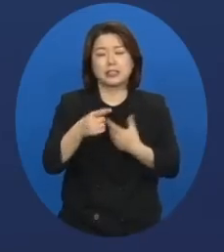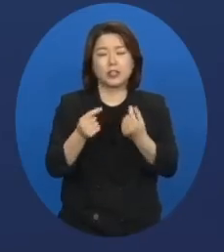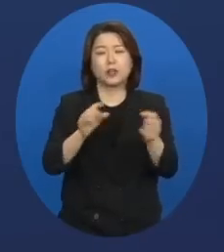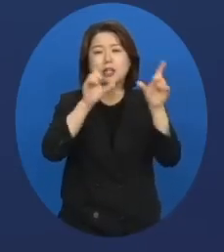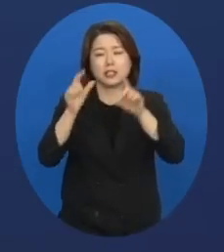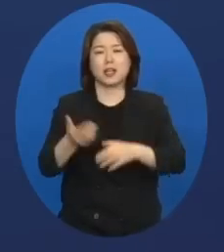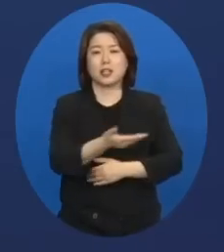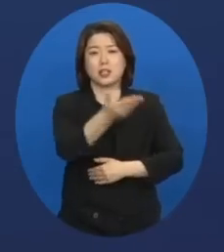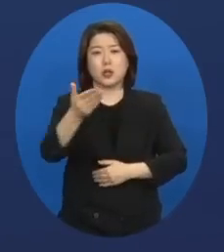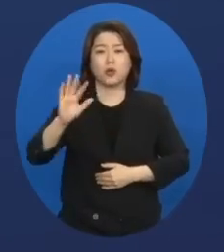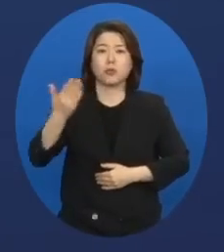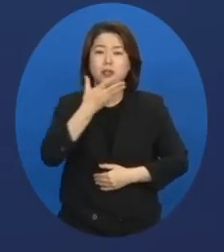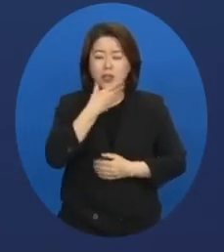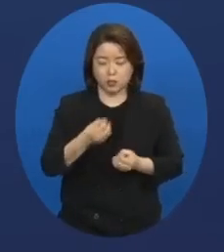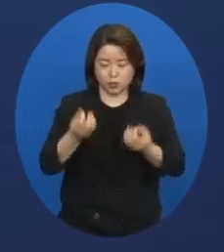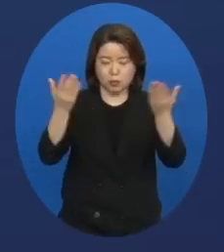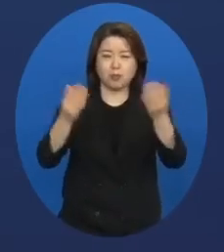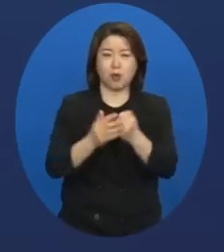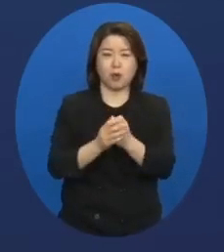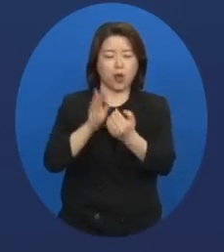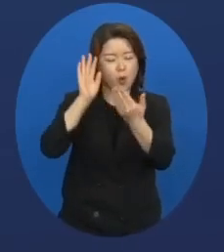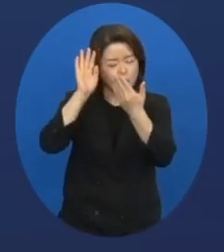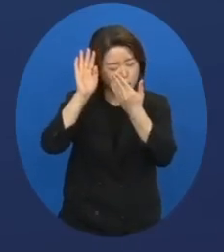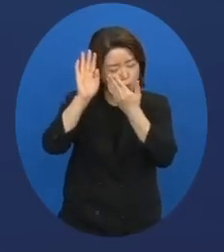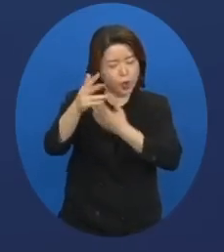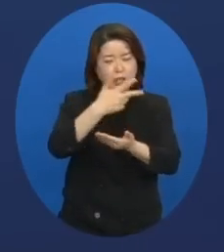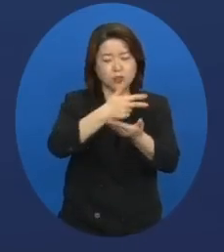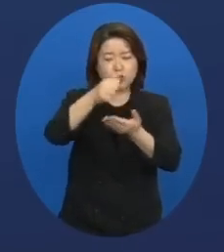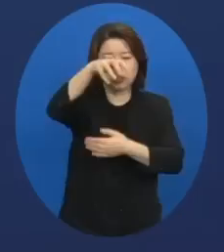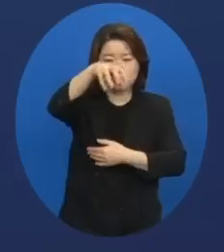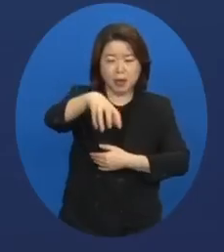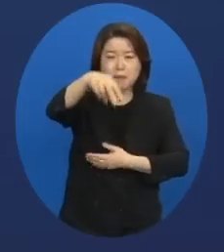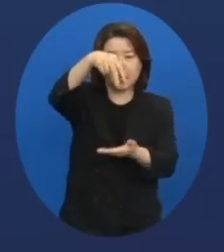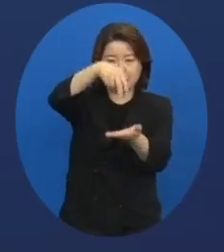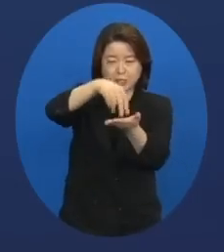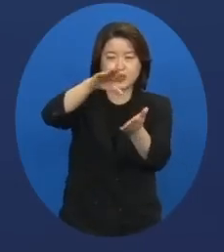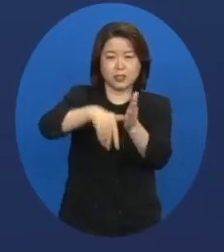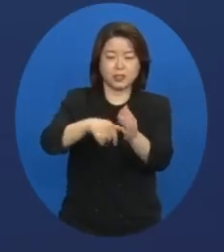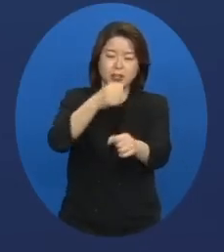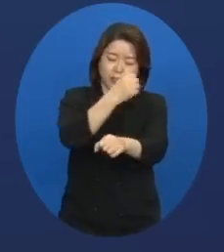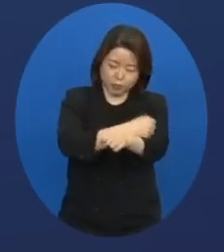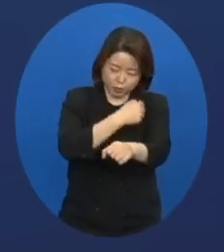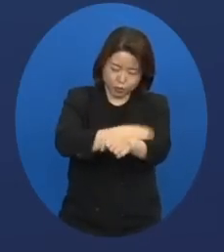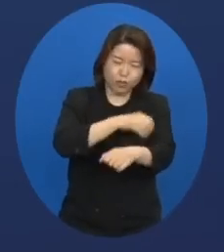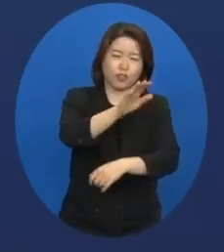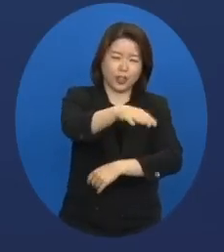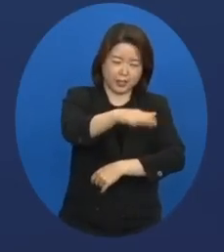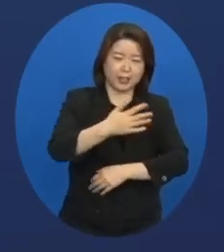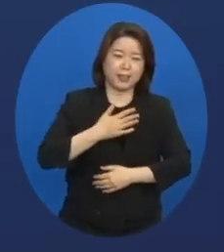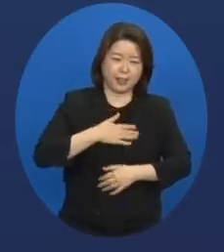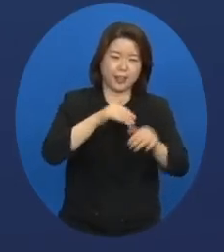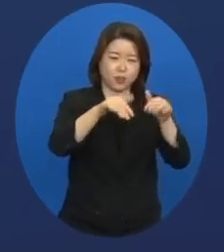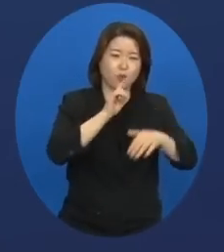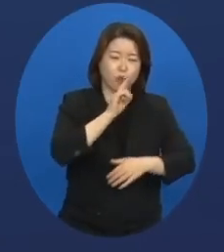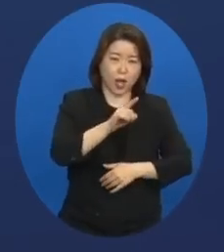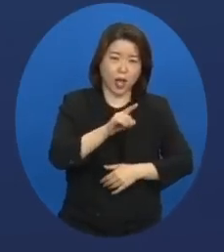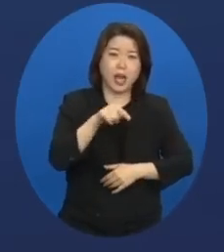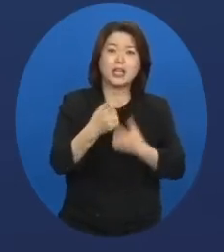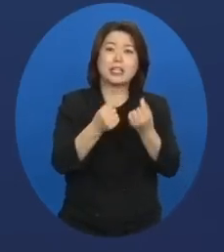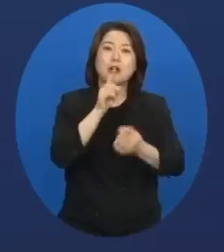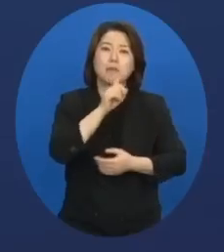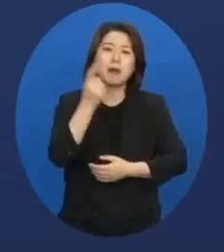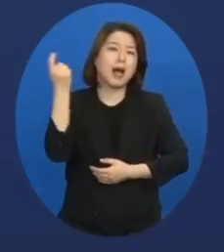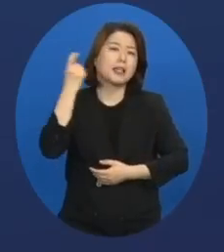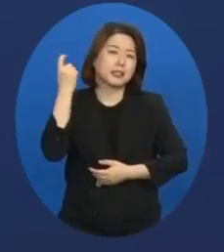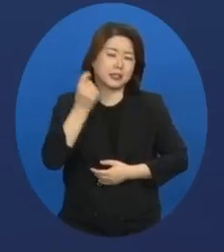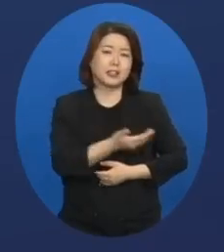되기를 축복합니다. 그래서 주님 앞에 섰을 때 수고했다 내 종아, 그런 말씀을